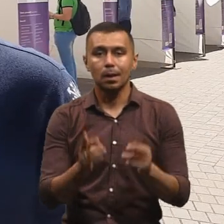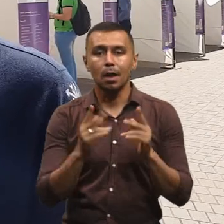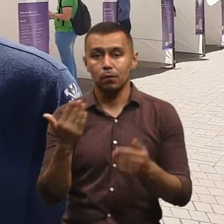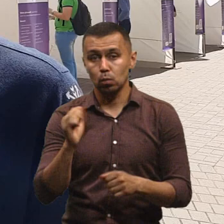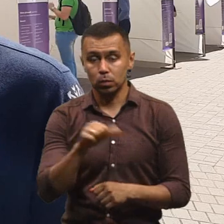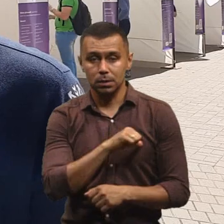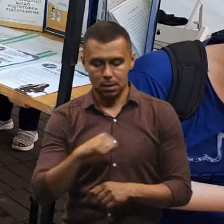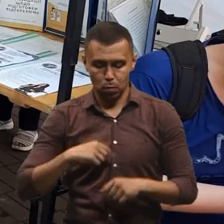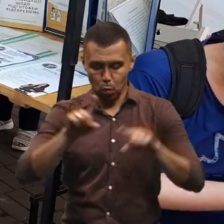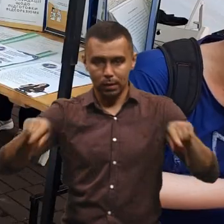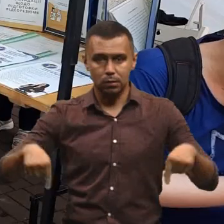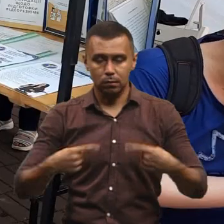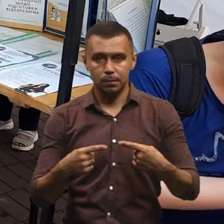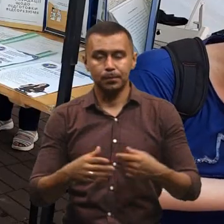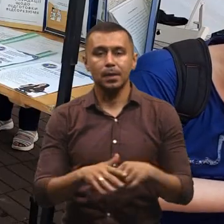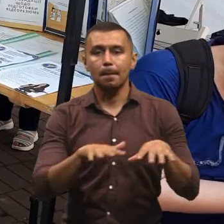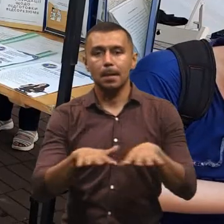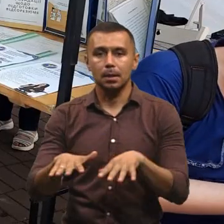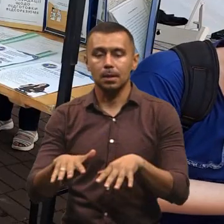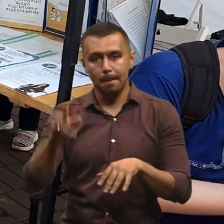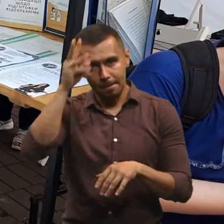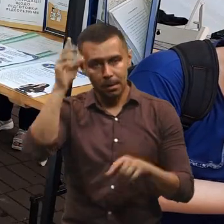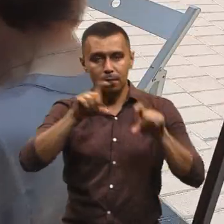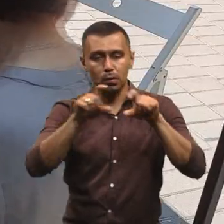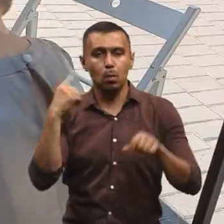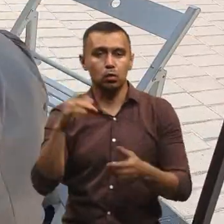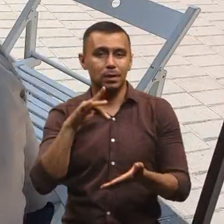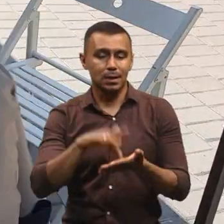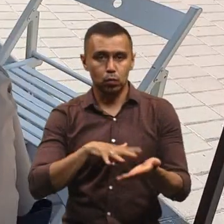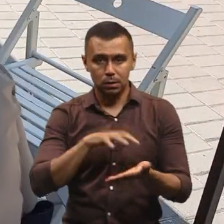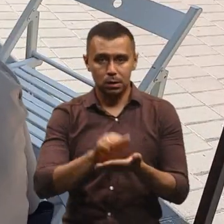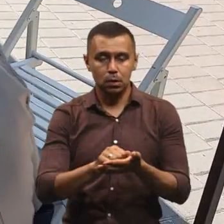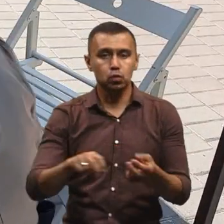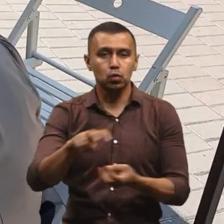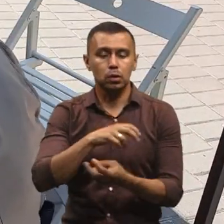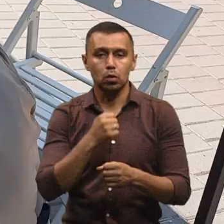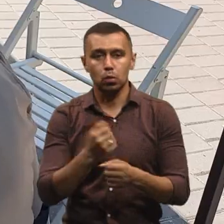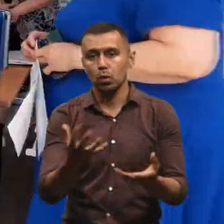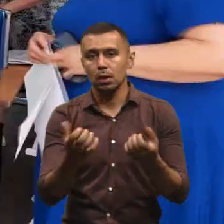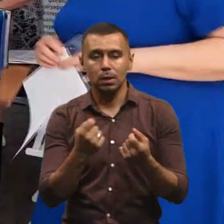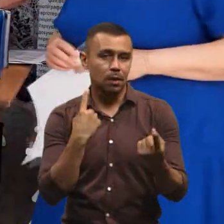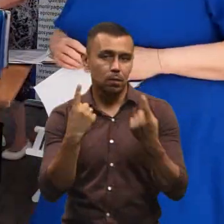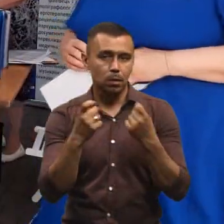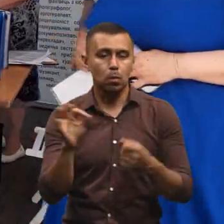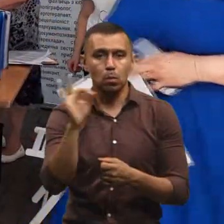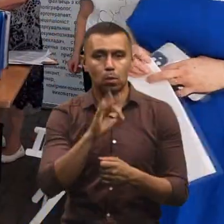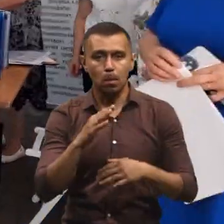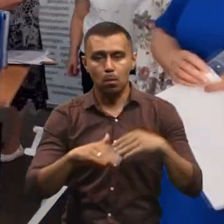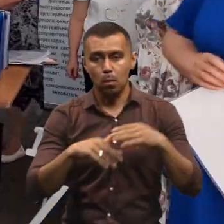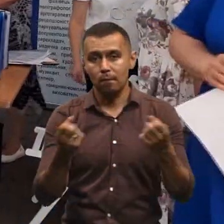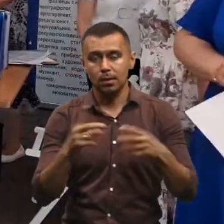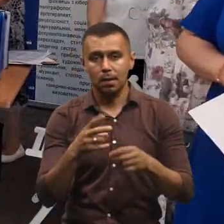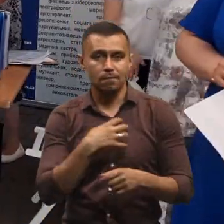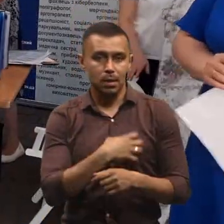вони можуть самоорганізовувати локації Хмельницької філії обласного центру зайнятості Шукачі роботи отримують інформацію щодо професії